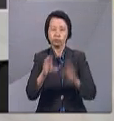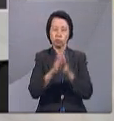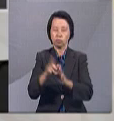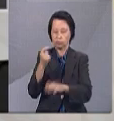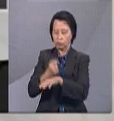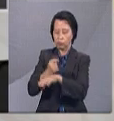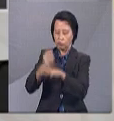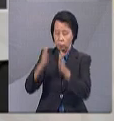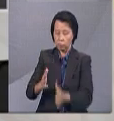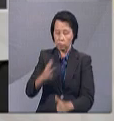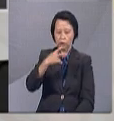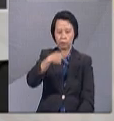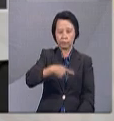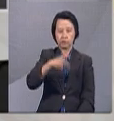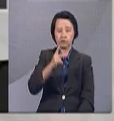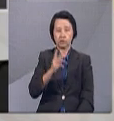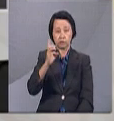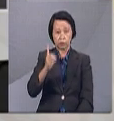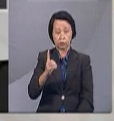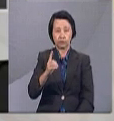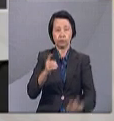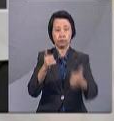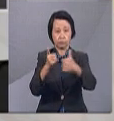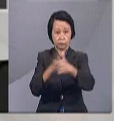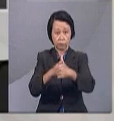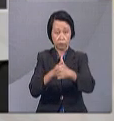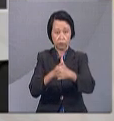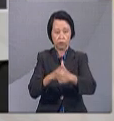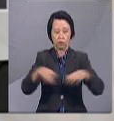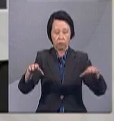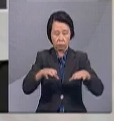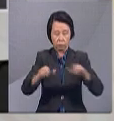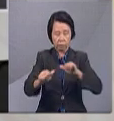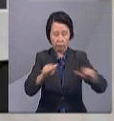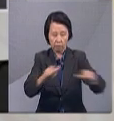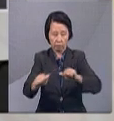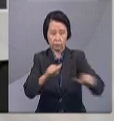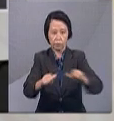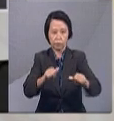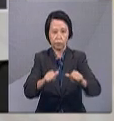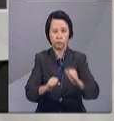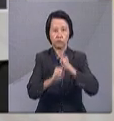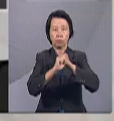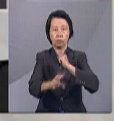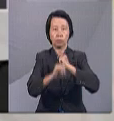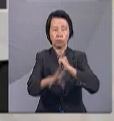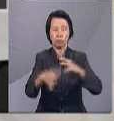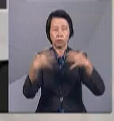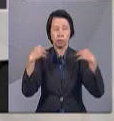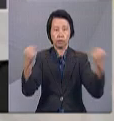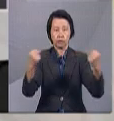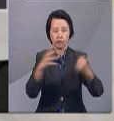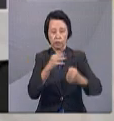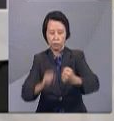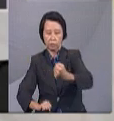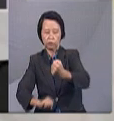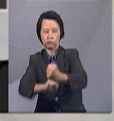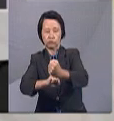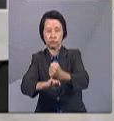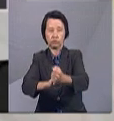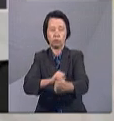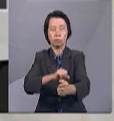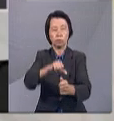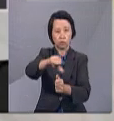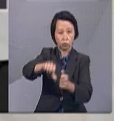lain oleh pihak Pique di termasuk yang pertama menjalankan aktiviti promosi kesehatan dan sokongan status sosial